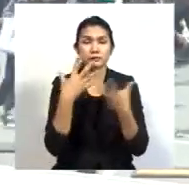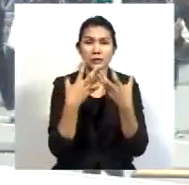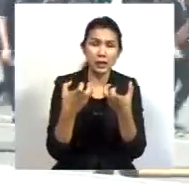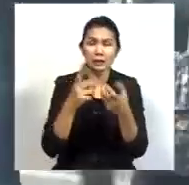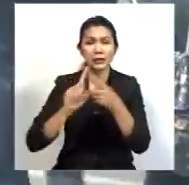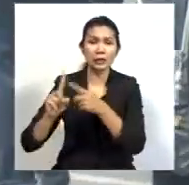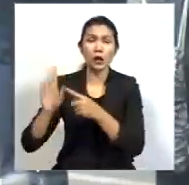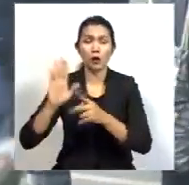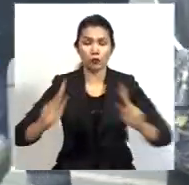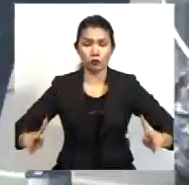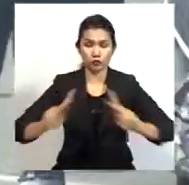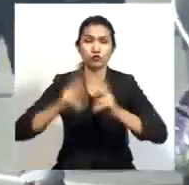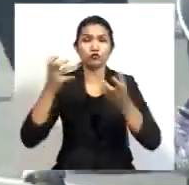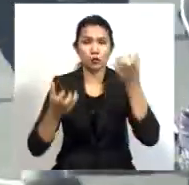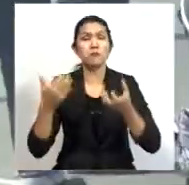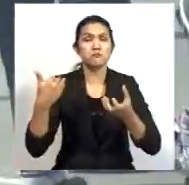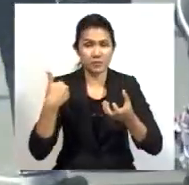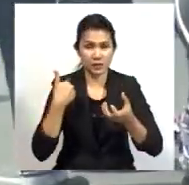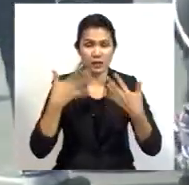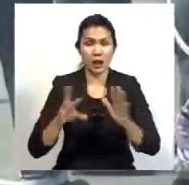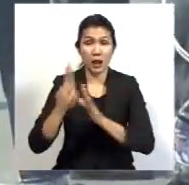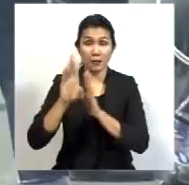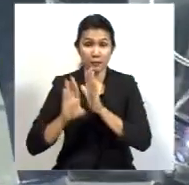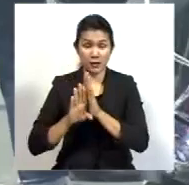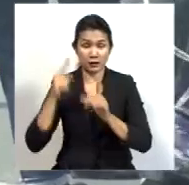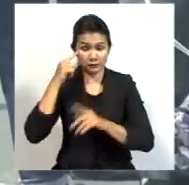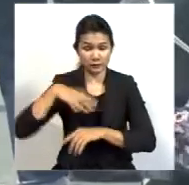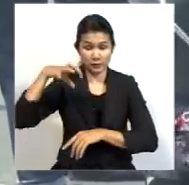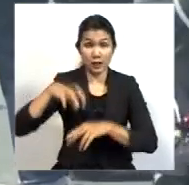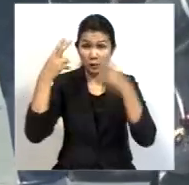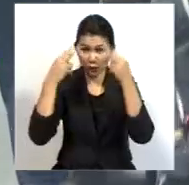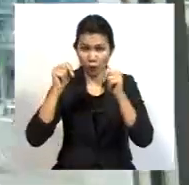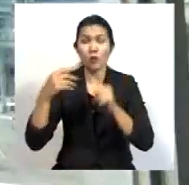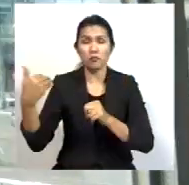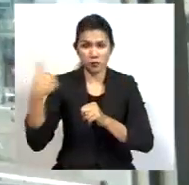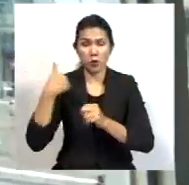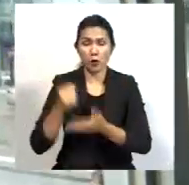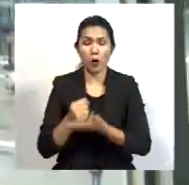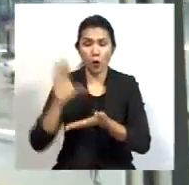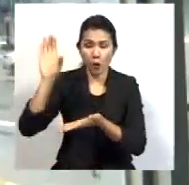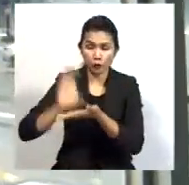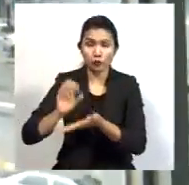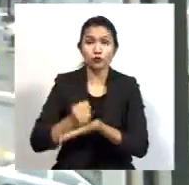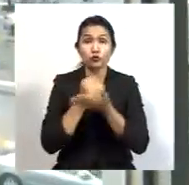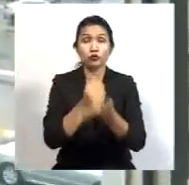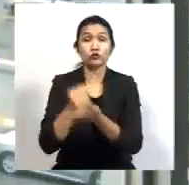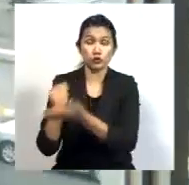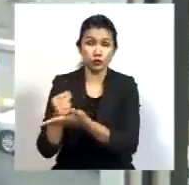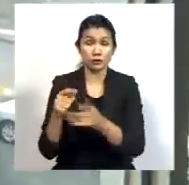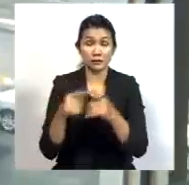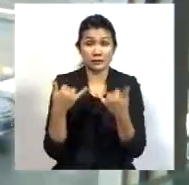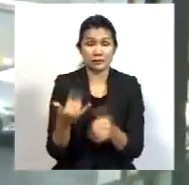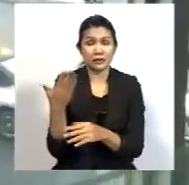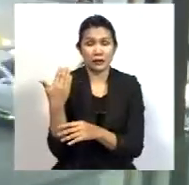ายของกระทรวงยุติธรรมและระเบียบสำนักนายกรัฐมนตรีเกี่ยวกับกองทุนช่วยเหลือผู้ประสบภัยและสาธารณภัยที่ล่าสุ